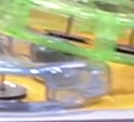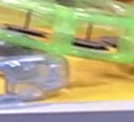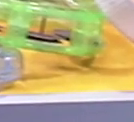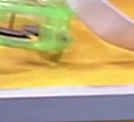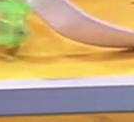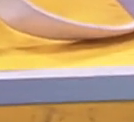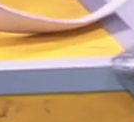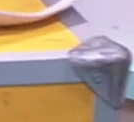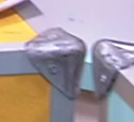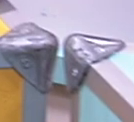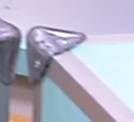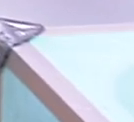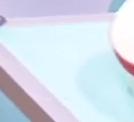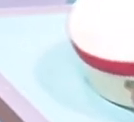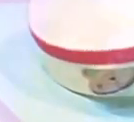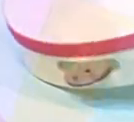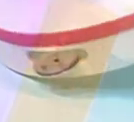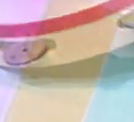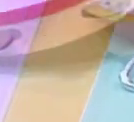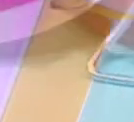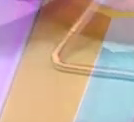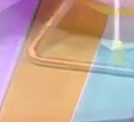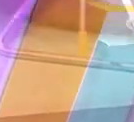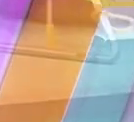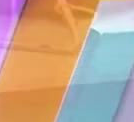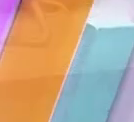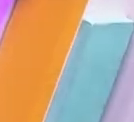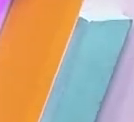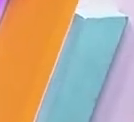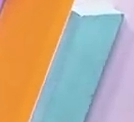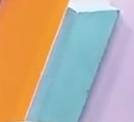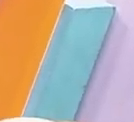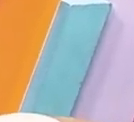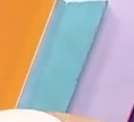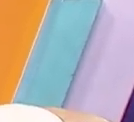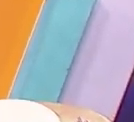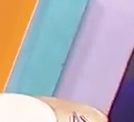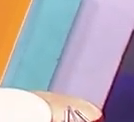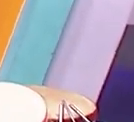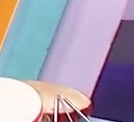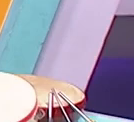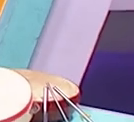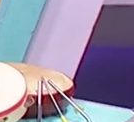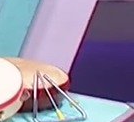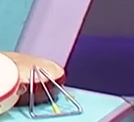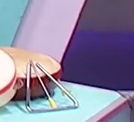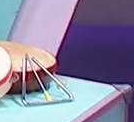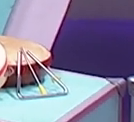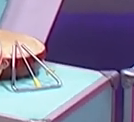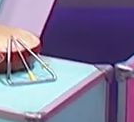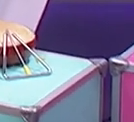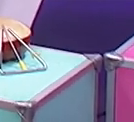RAM Aring aing guli guli guli guli guli RAM Samsam ram sam